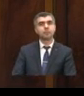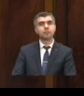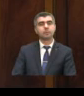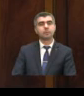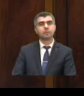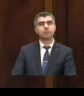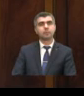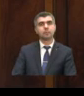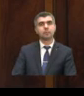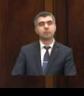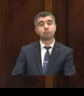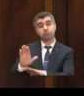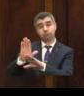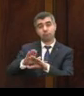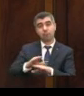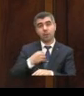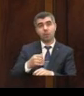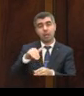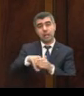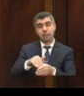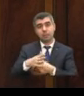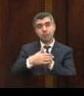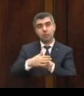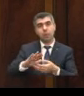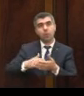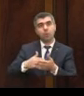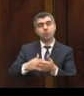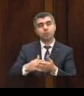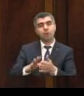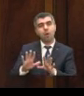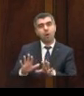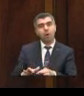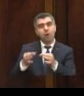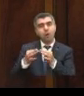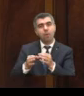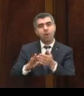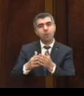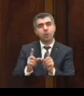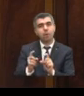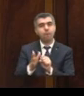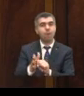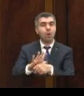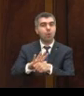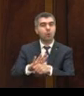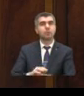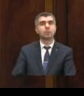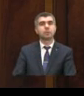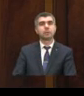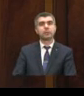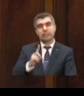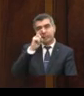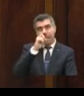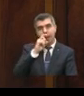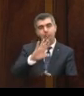إننا ندعو في فريقنا إلى استخلاص الدروس والعبرة المستقاة من أزمة كوفيد 19 وتداعياتها